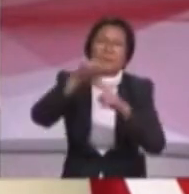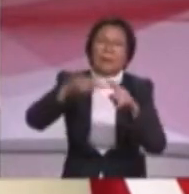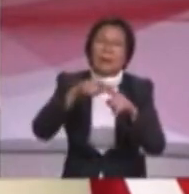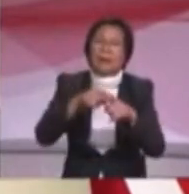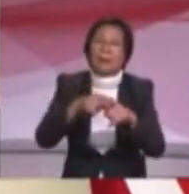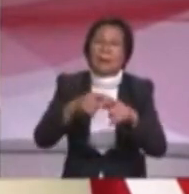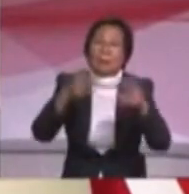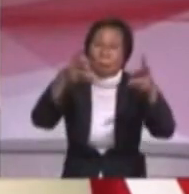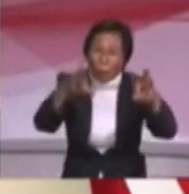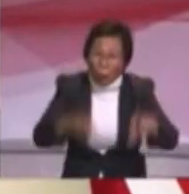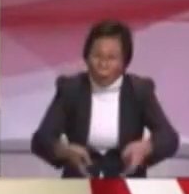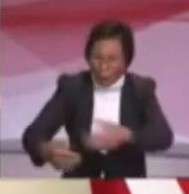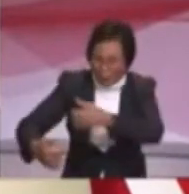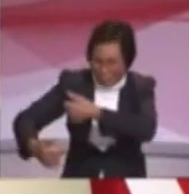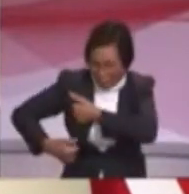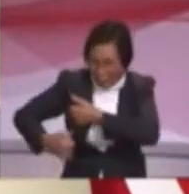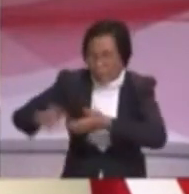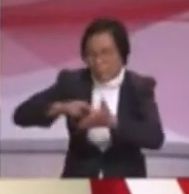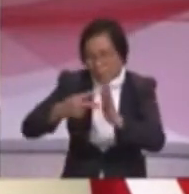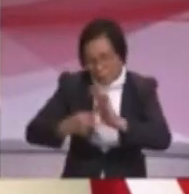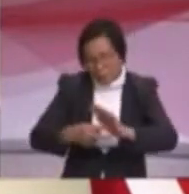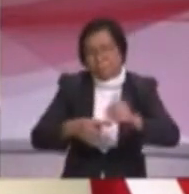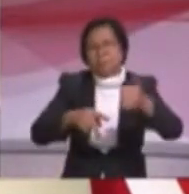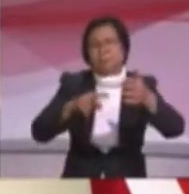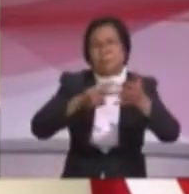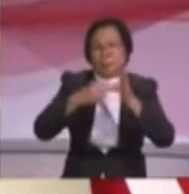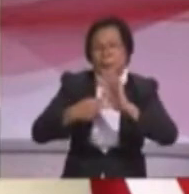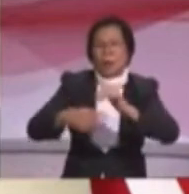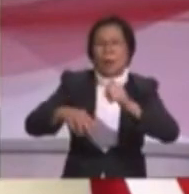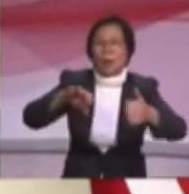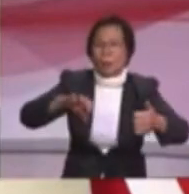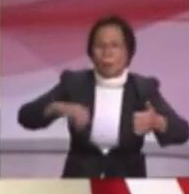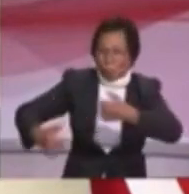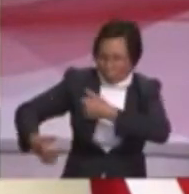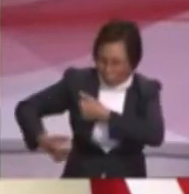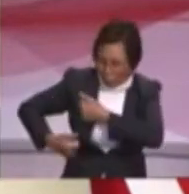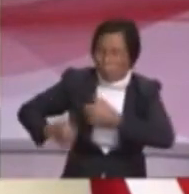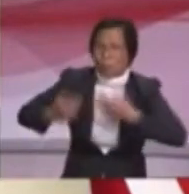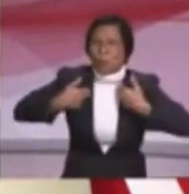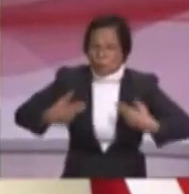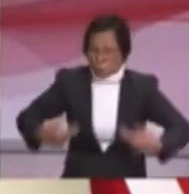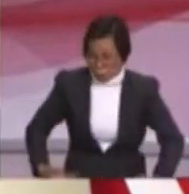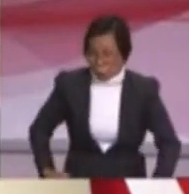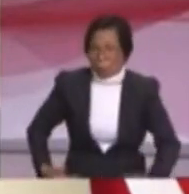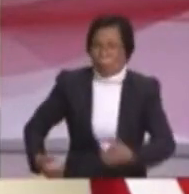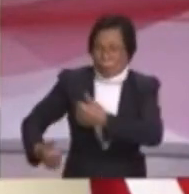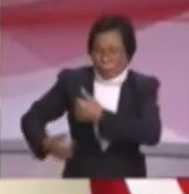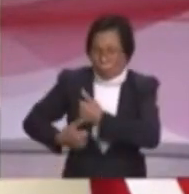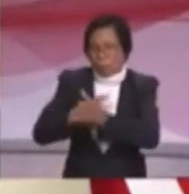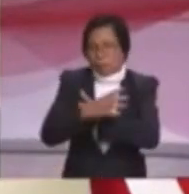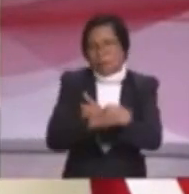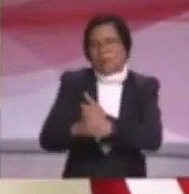warga pertahanan termasuklah anggota yang beruniform dan juga awam.